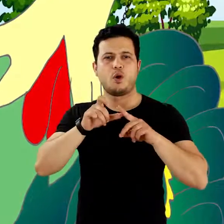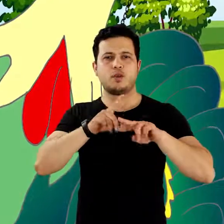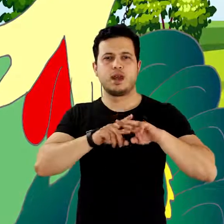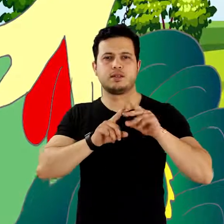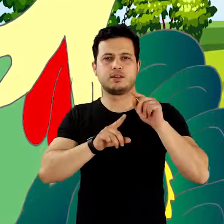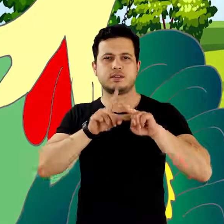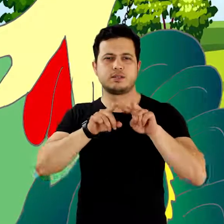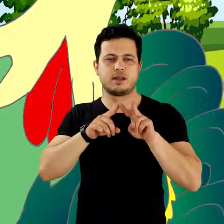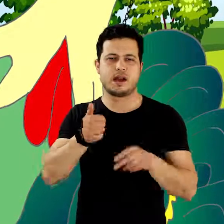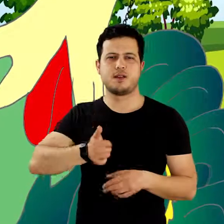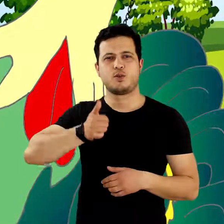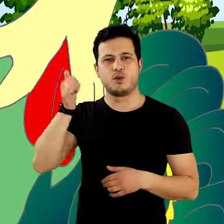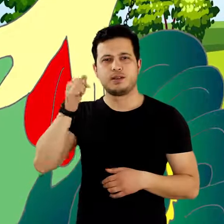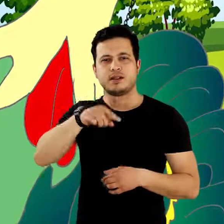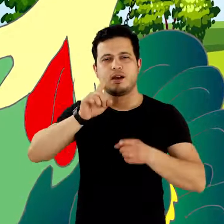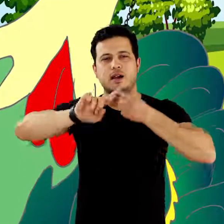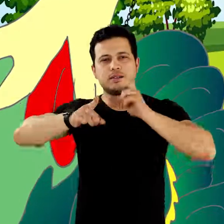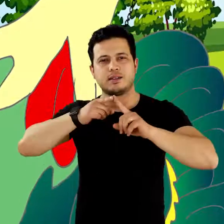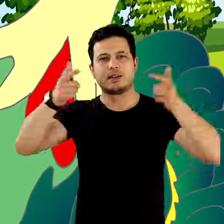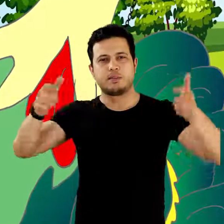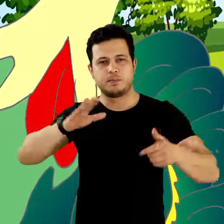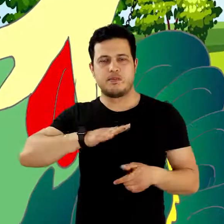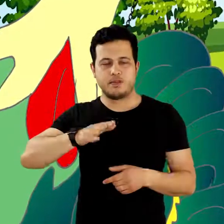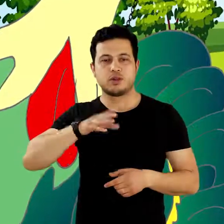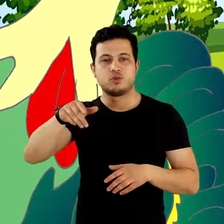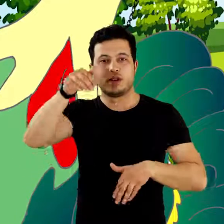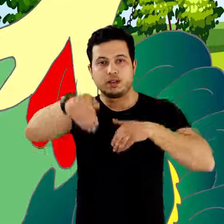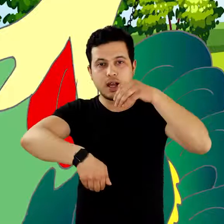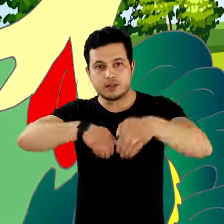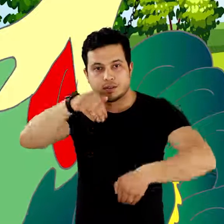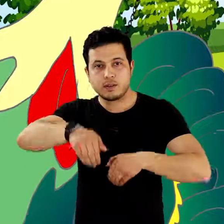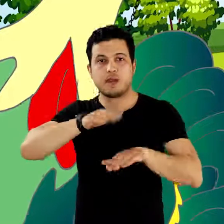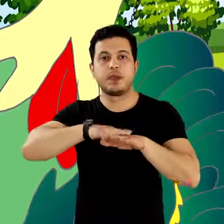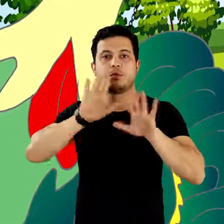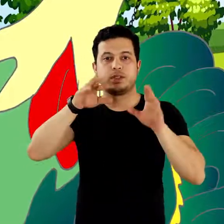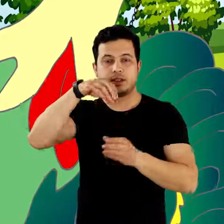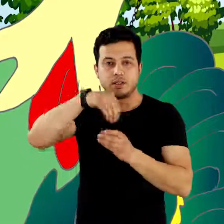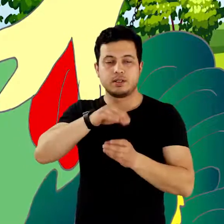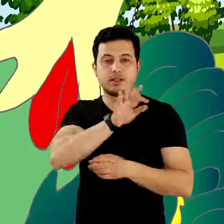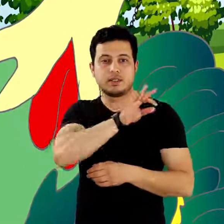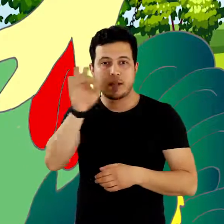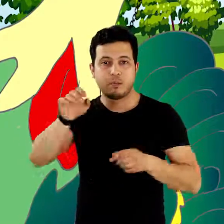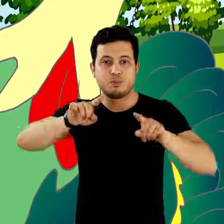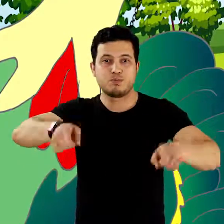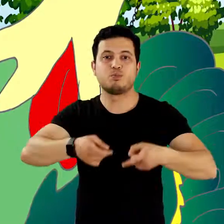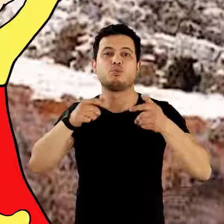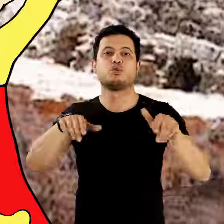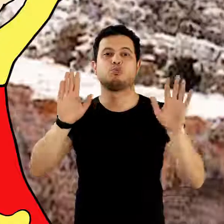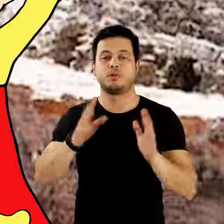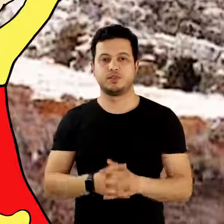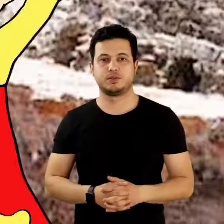varmış. Ama kazı çalışmaları henüz yapılmadığı için bu kent tam olarak gün yüzüne